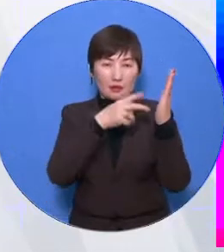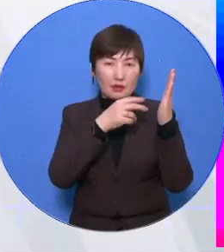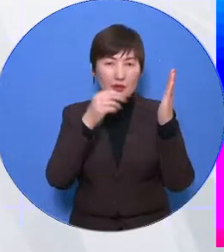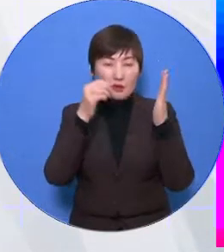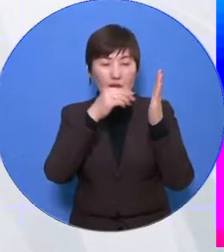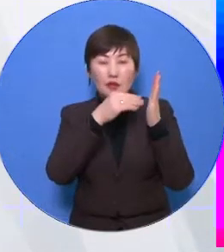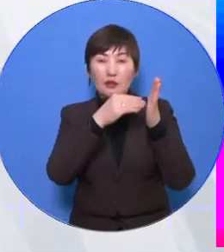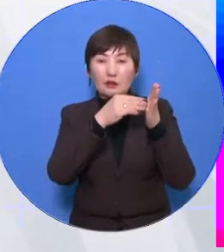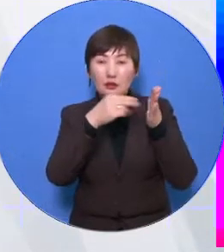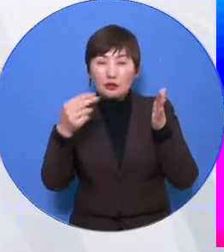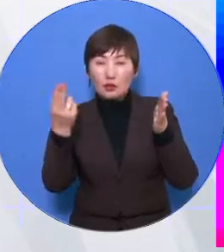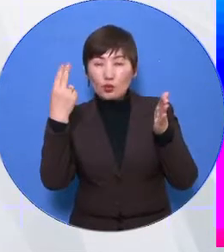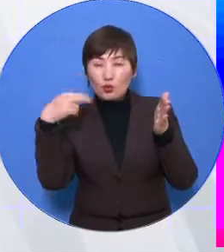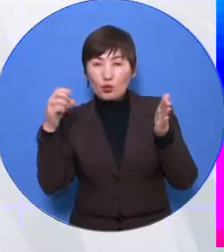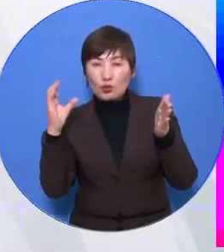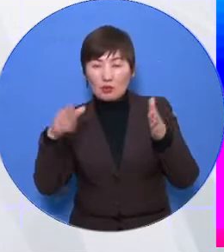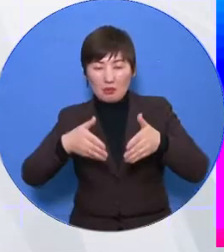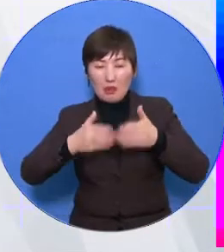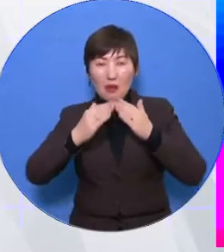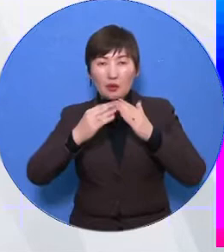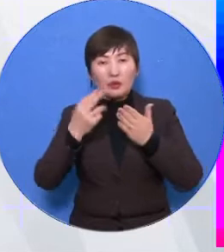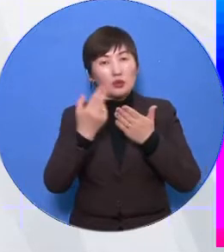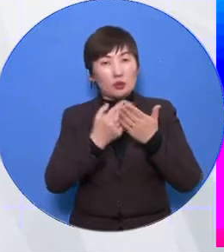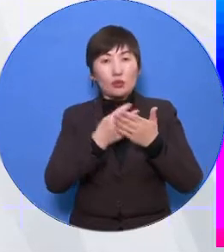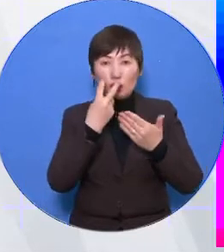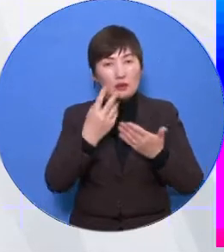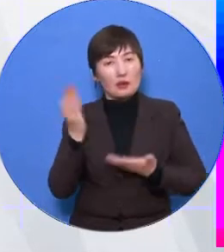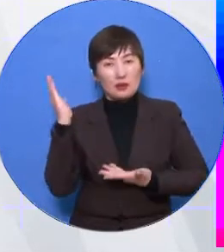талаар зурыг.